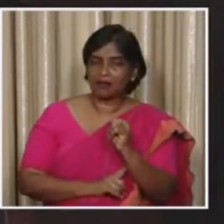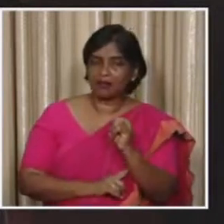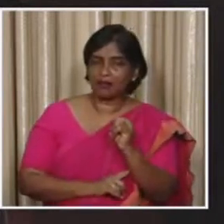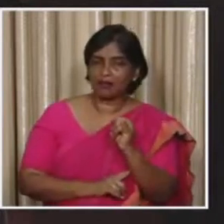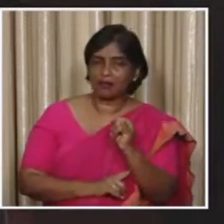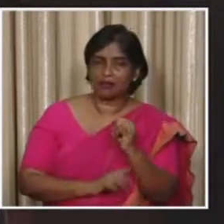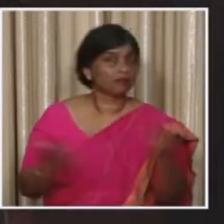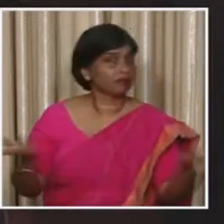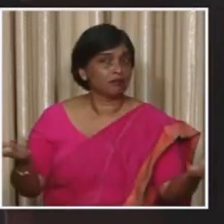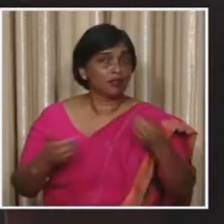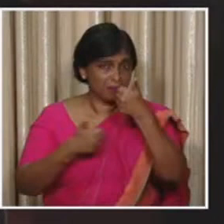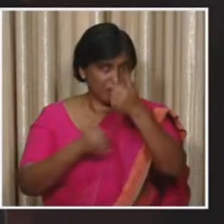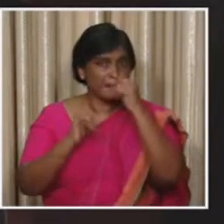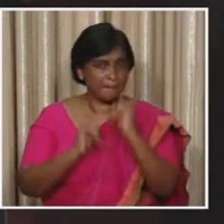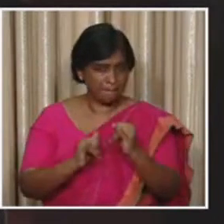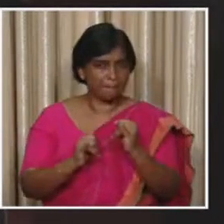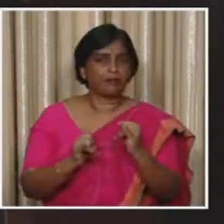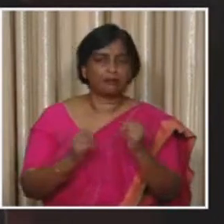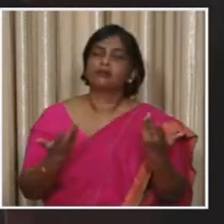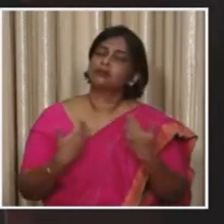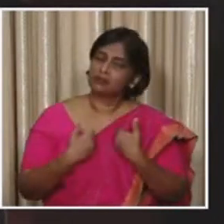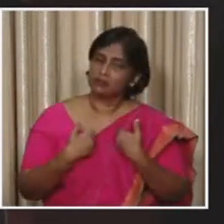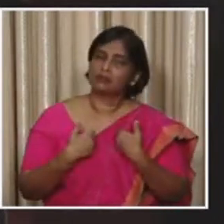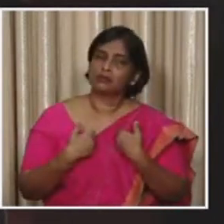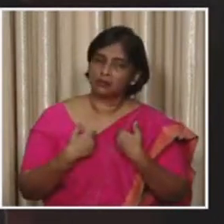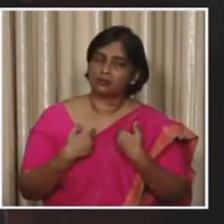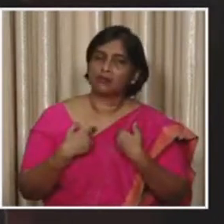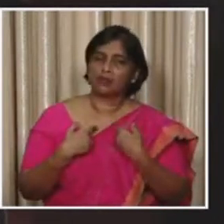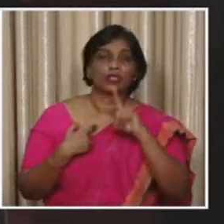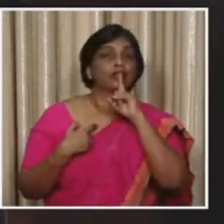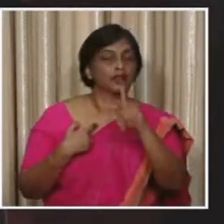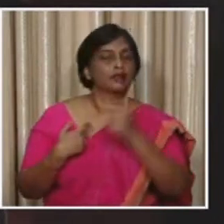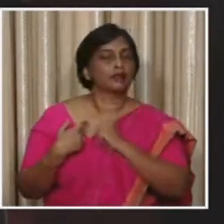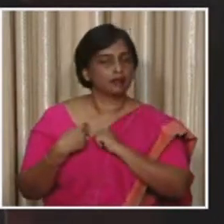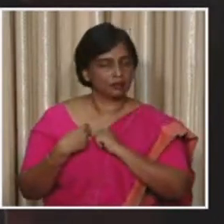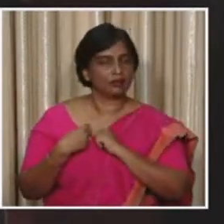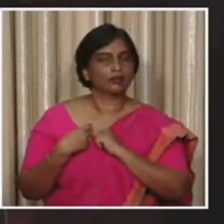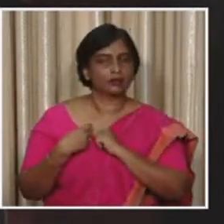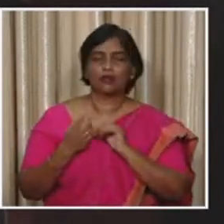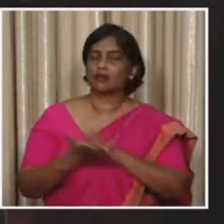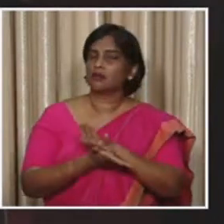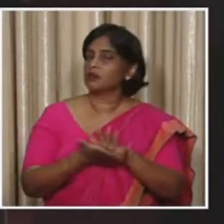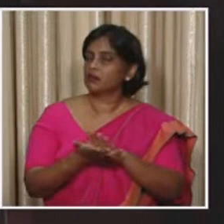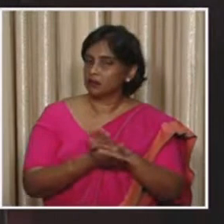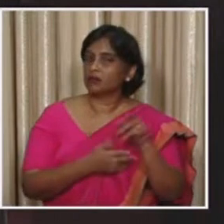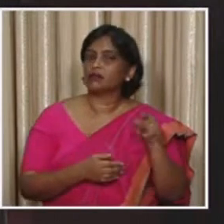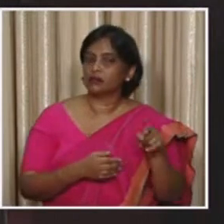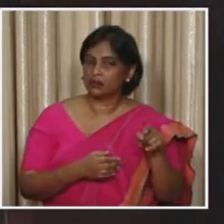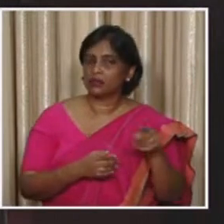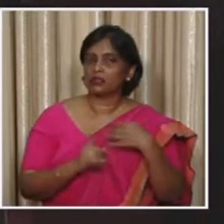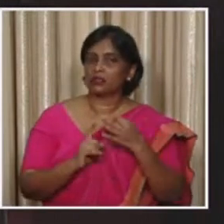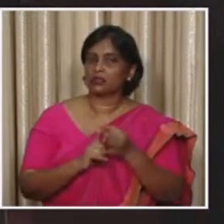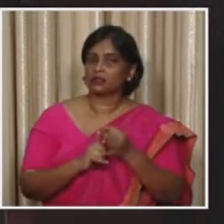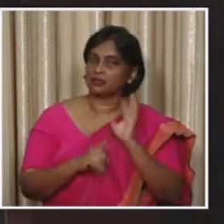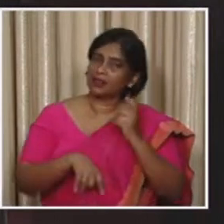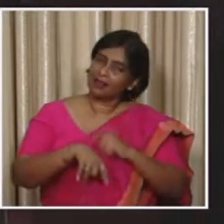මාතෘකාවෙන් පිට යන්නේ. මොකද සුබද අසුබද? හරි. ඉතින් මම වෙනම අහගන්න. මම එතුමාට කියන්න කැමති පැහැදිලිවම ජනාධිපතිතුමා